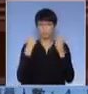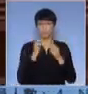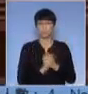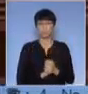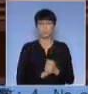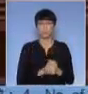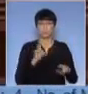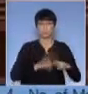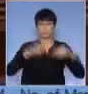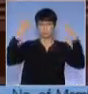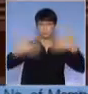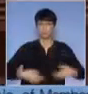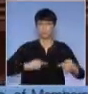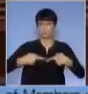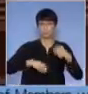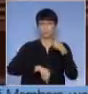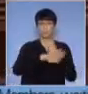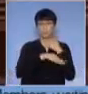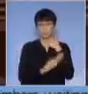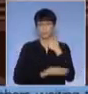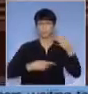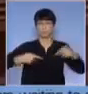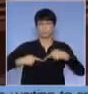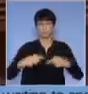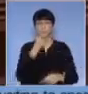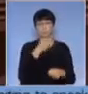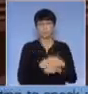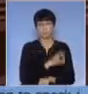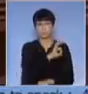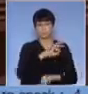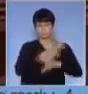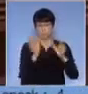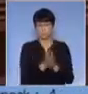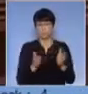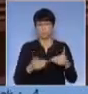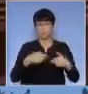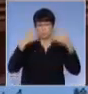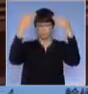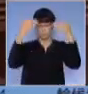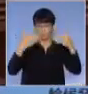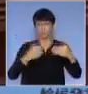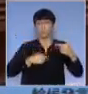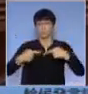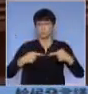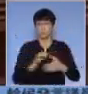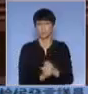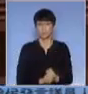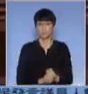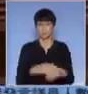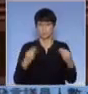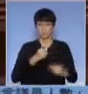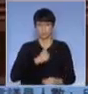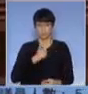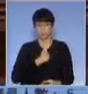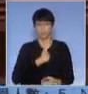合一國兩制、基本法以及香港社會的整體和長遠利益。社會尤其對教師和教授